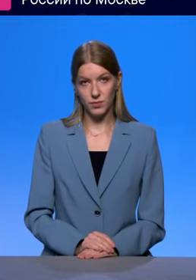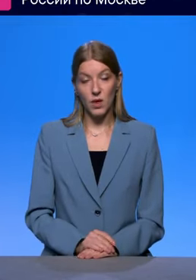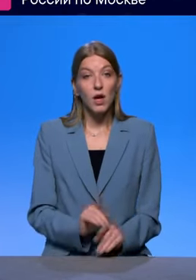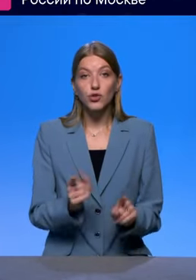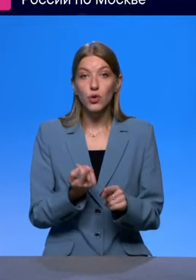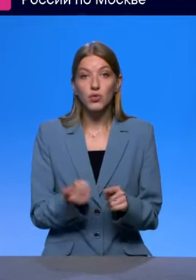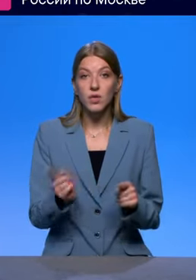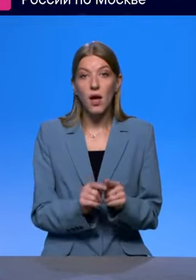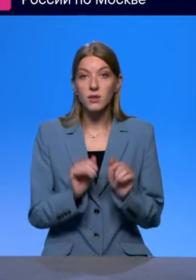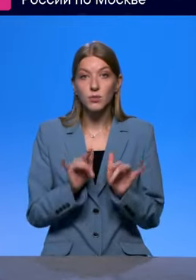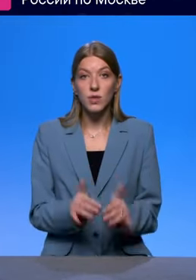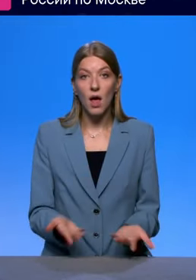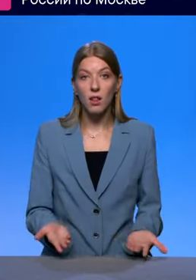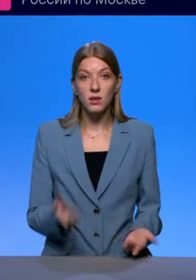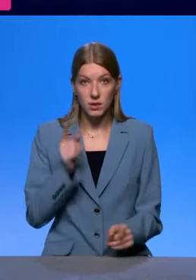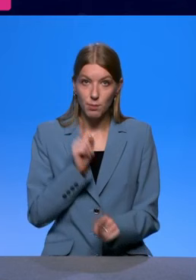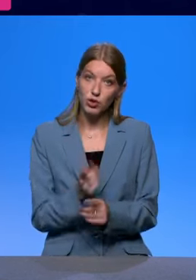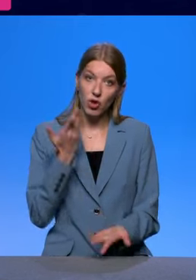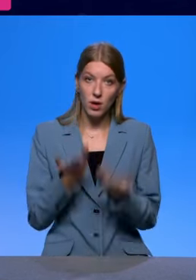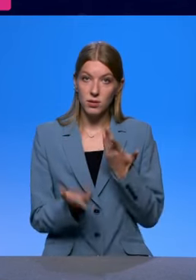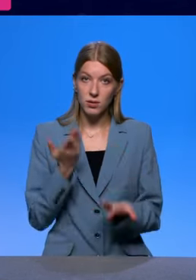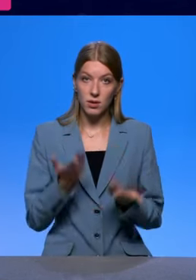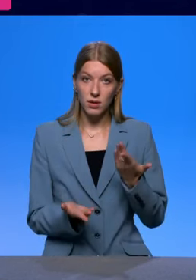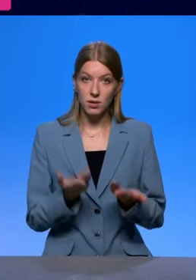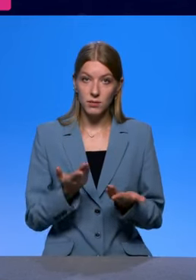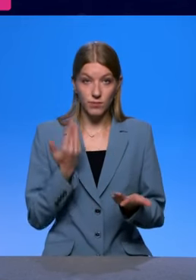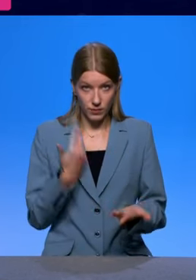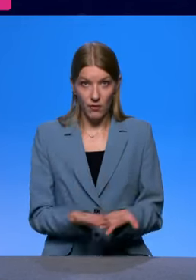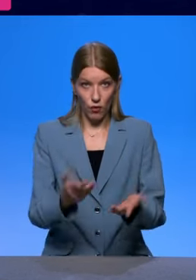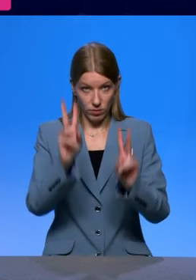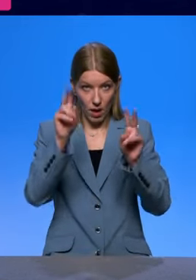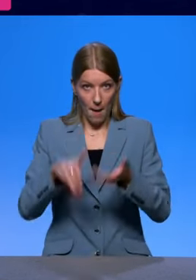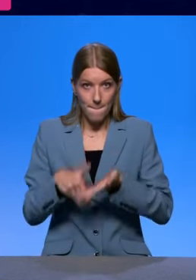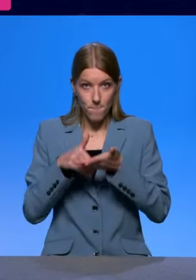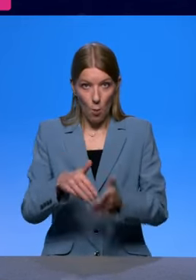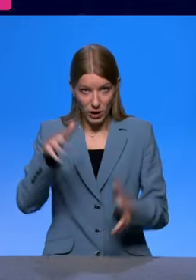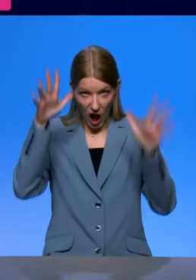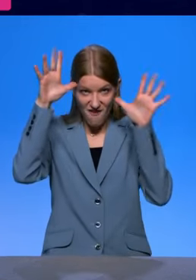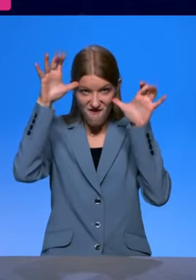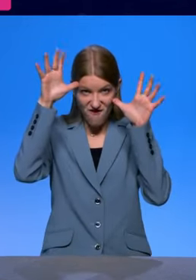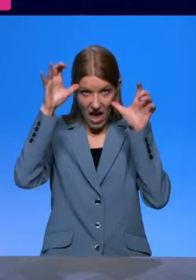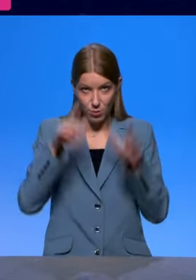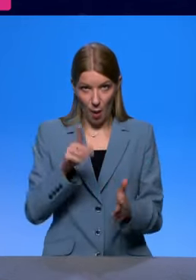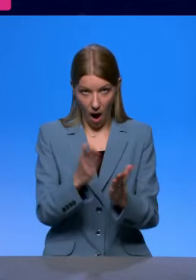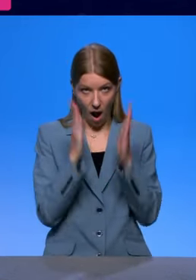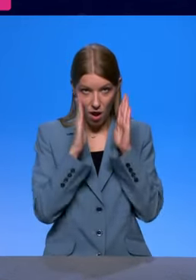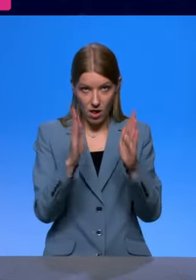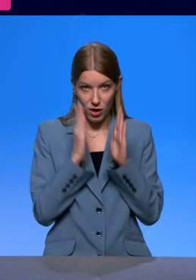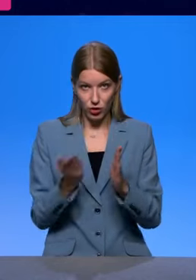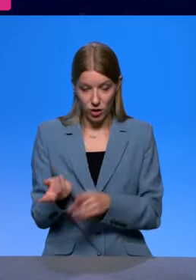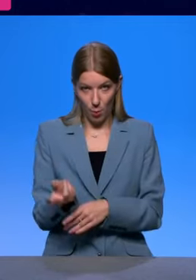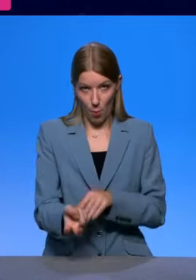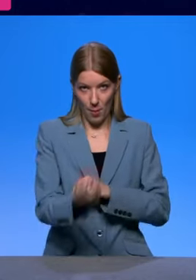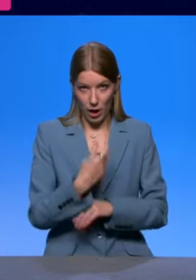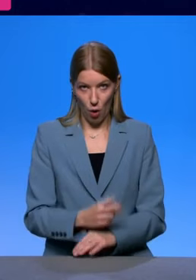этим делать? Запрещать, не запрещать? О, помощь ведьмы, личный прием, приворот и порча защиты. Ох.